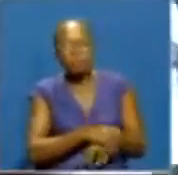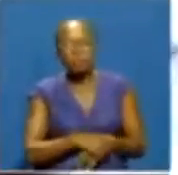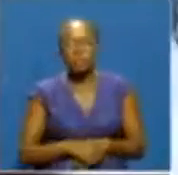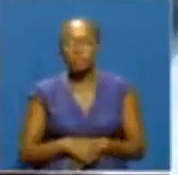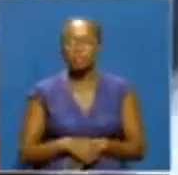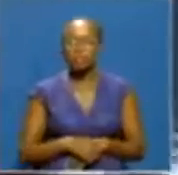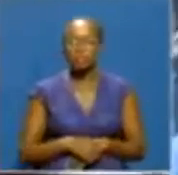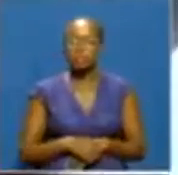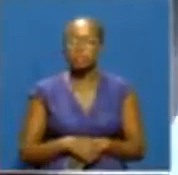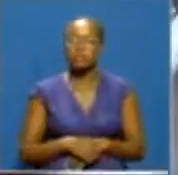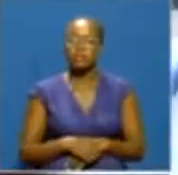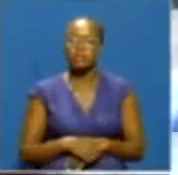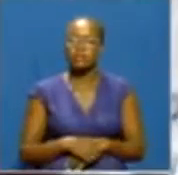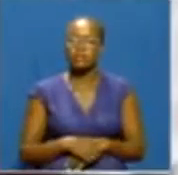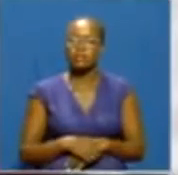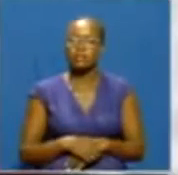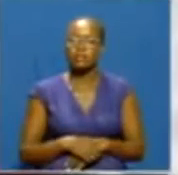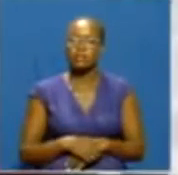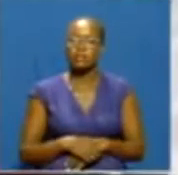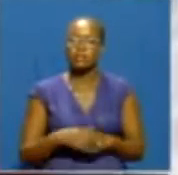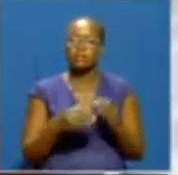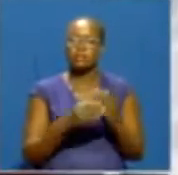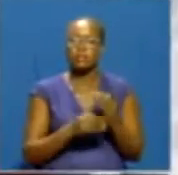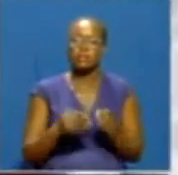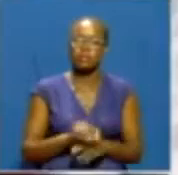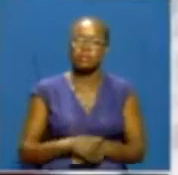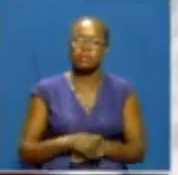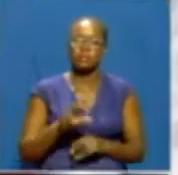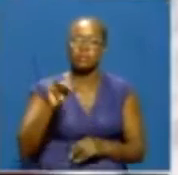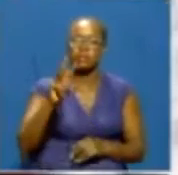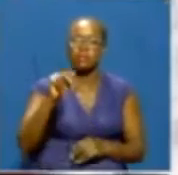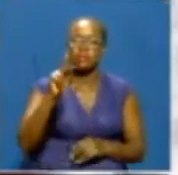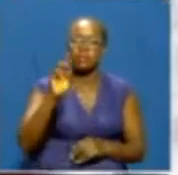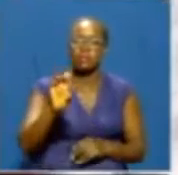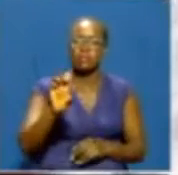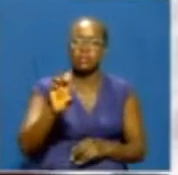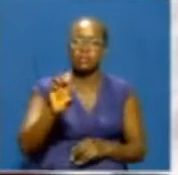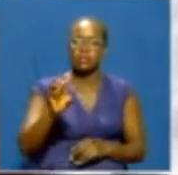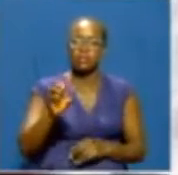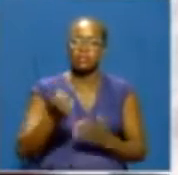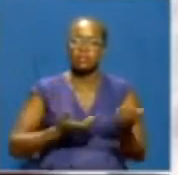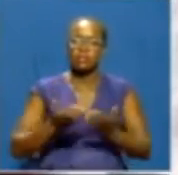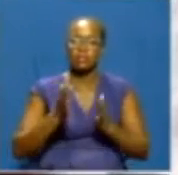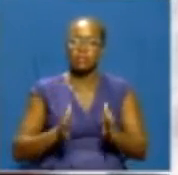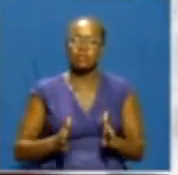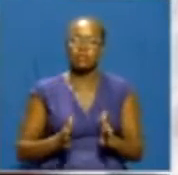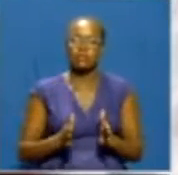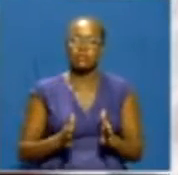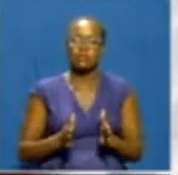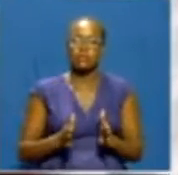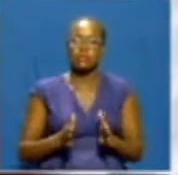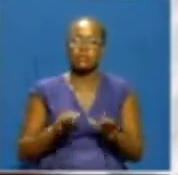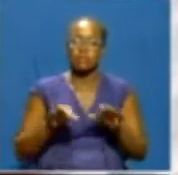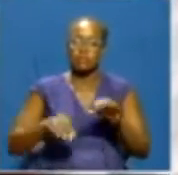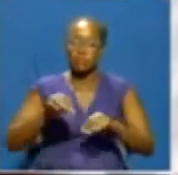mimi naitwa nani? Mimi naitwa Philip Sami Mweke na nimfanye biashara katika hii eneo la mitumba miaka